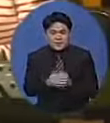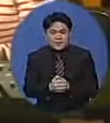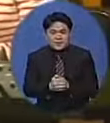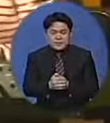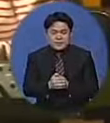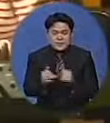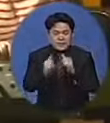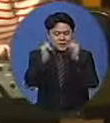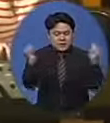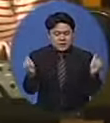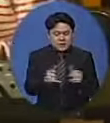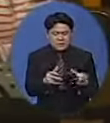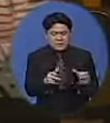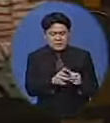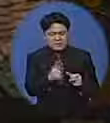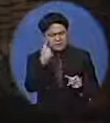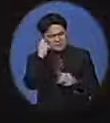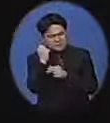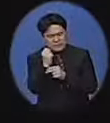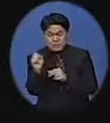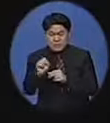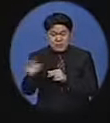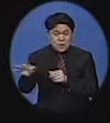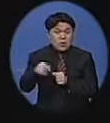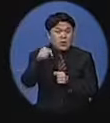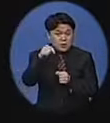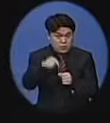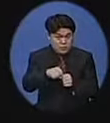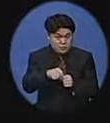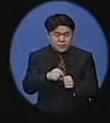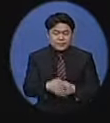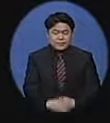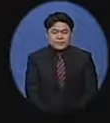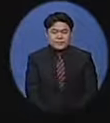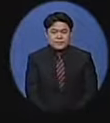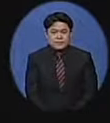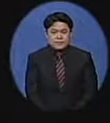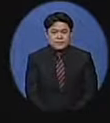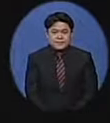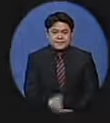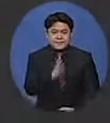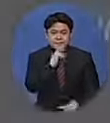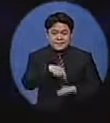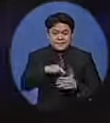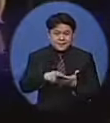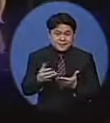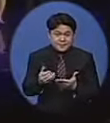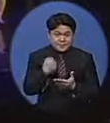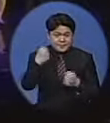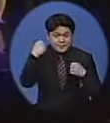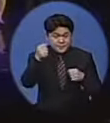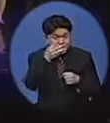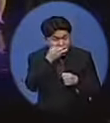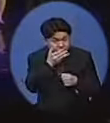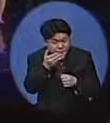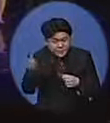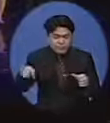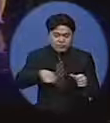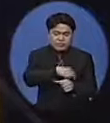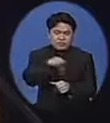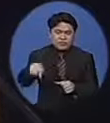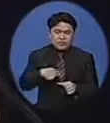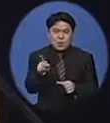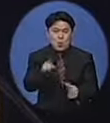사회적 편견을 해소하기 위해 준비한 공연입니다. 진심이 담긴 이들의 무대에 공연장 분위기는